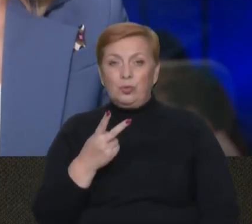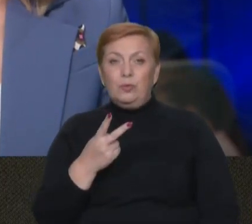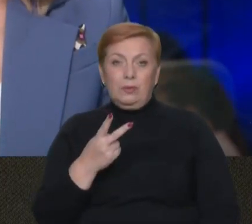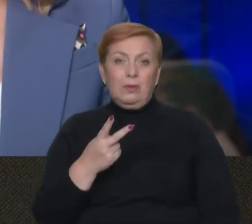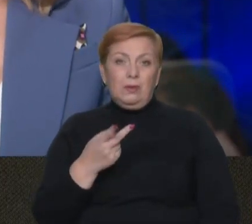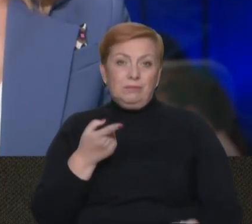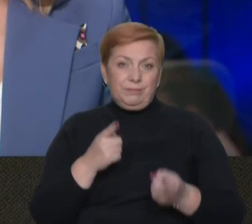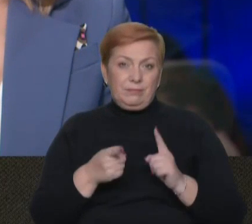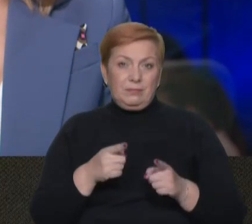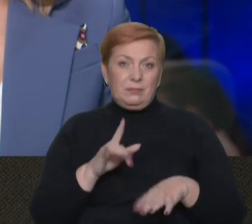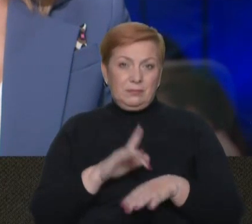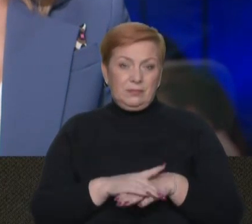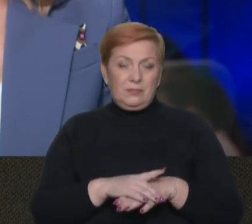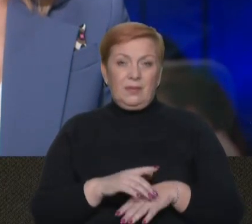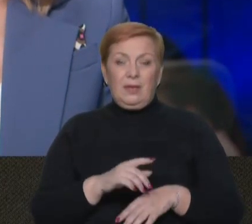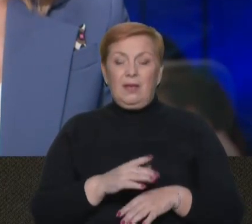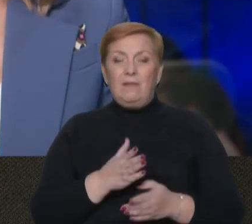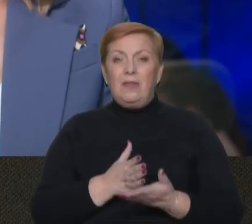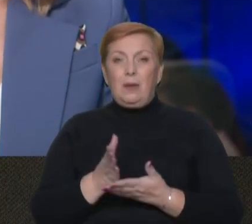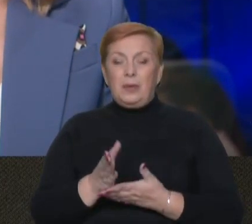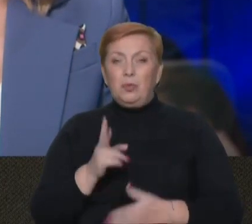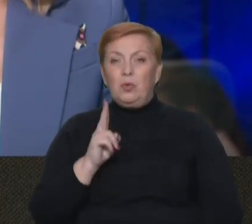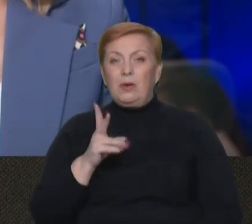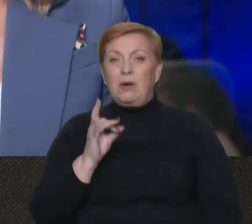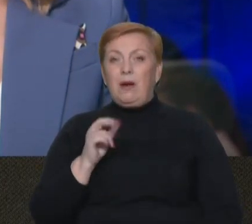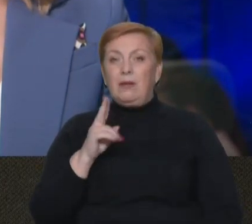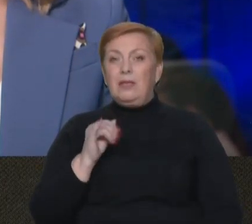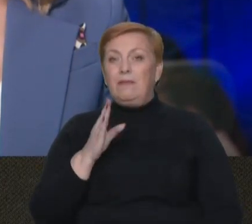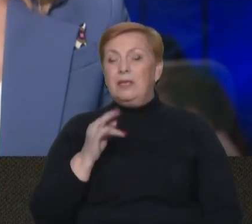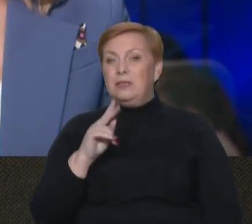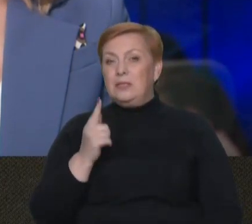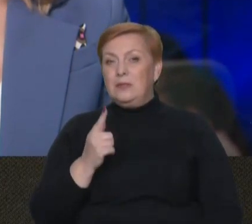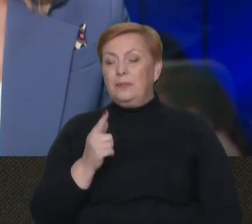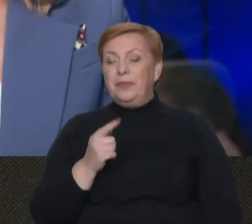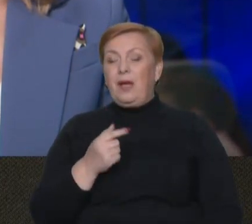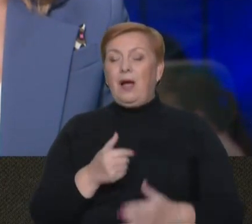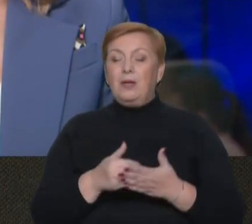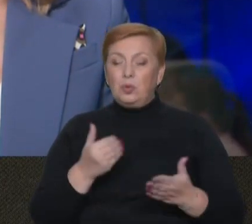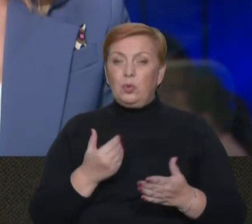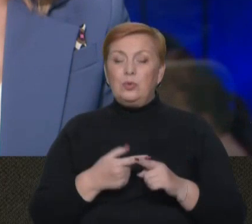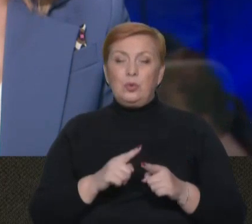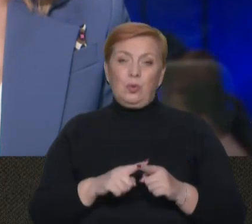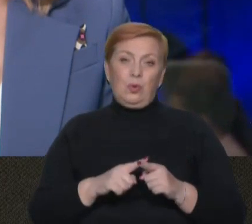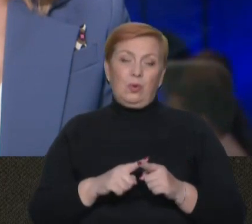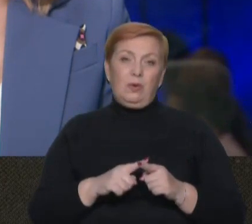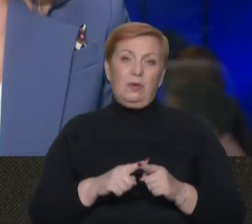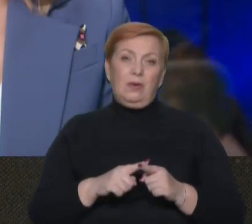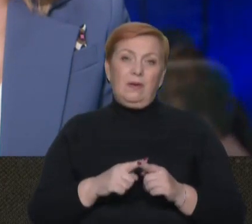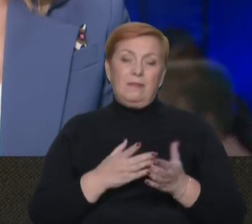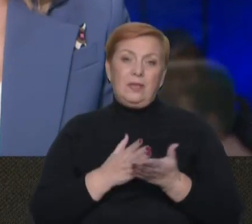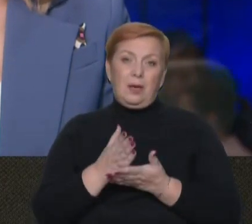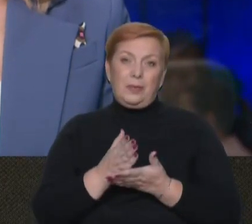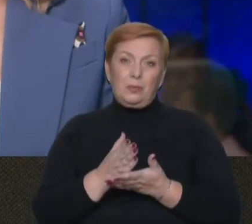на напрямку пункту пропуску Краківець Хоча до цього по напрямку пункту пропуску